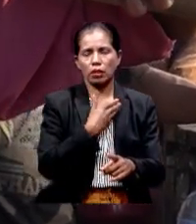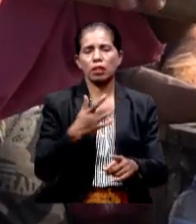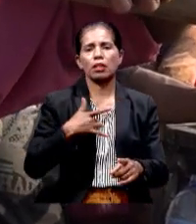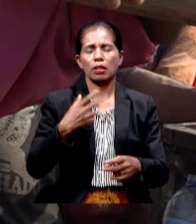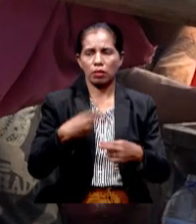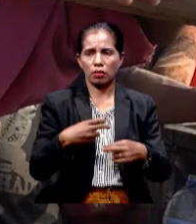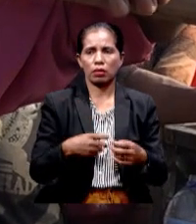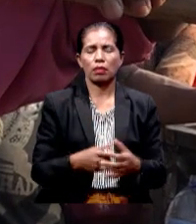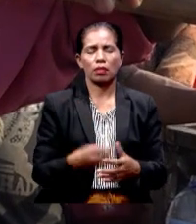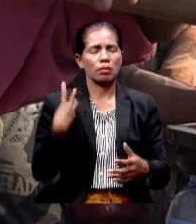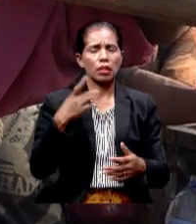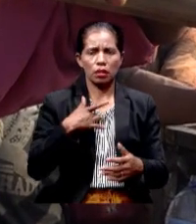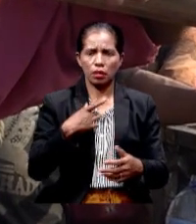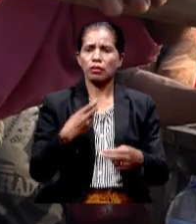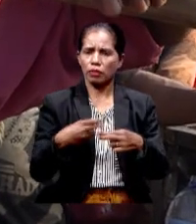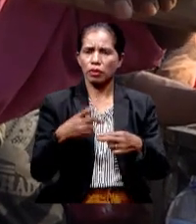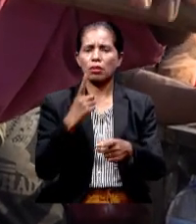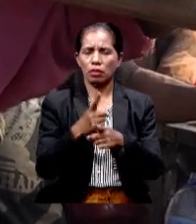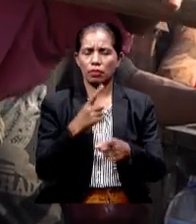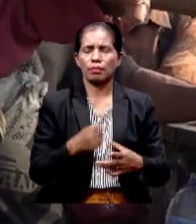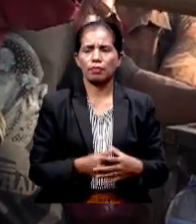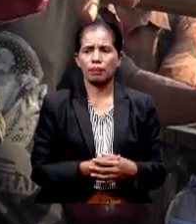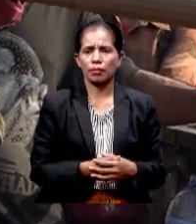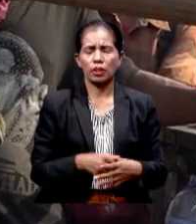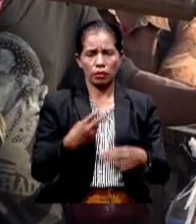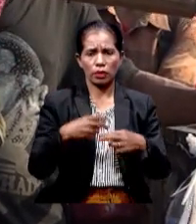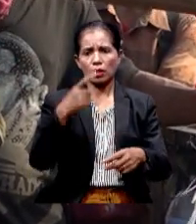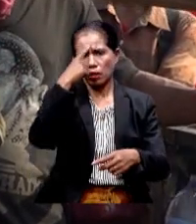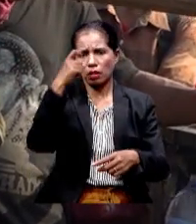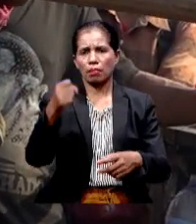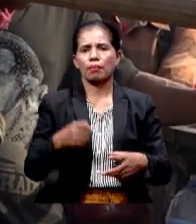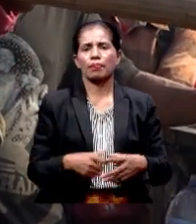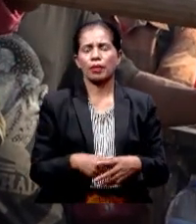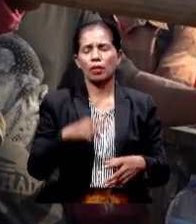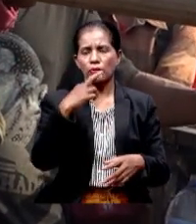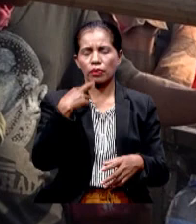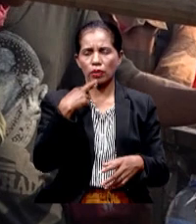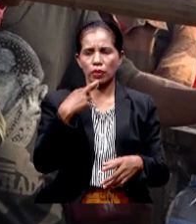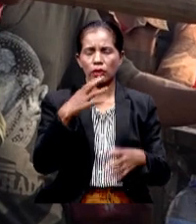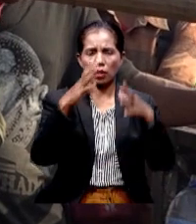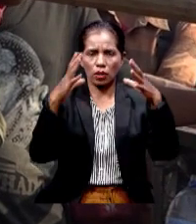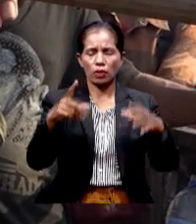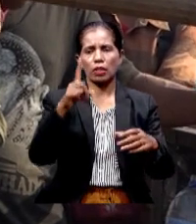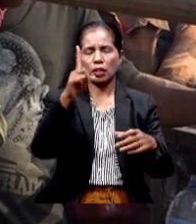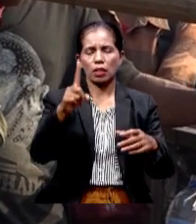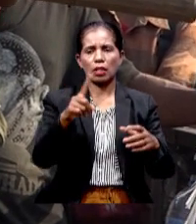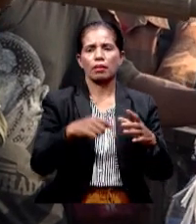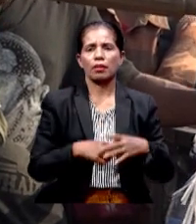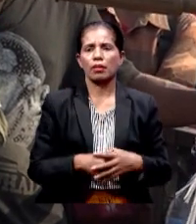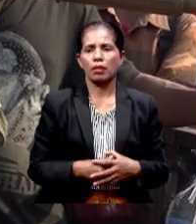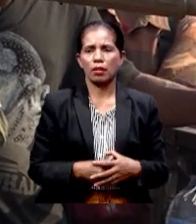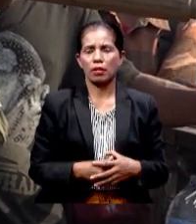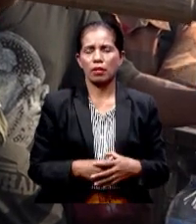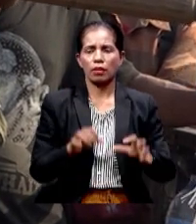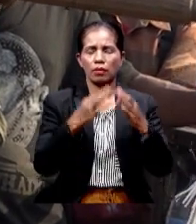kalai. Difficult, difficult. Difficult tambah pos karonida. Contohnya macam keluarga